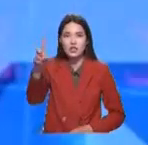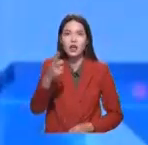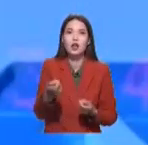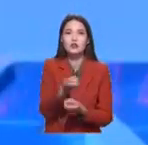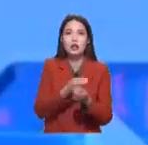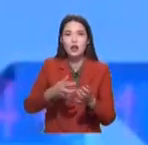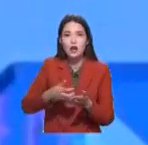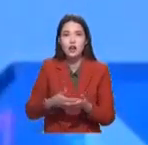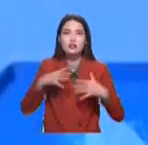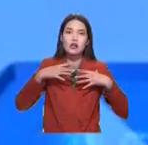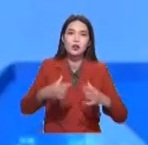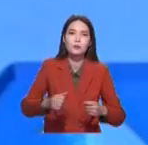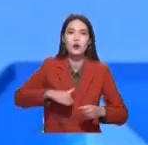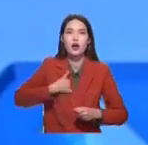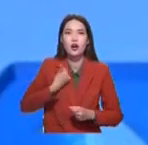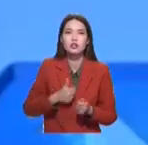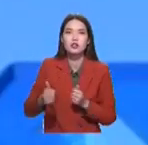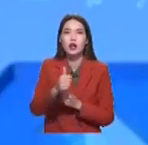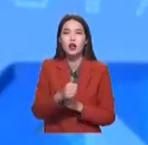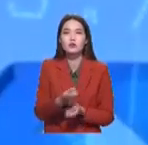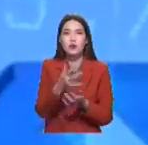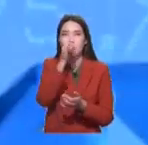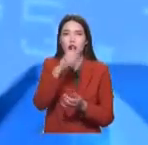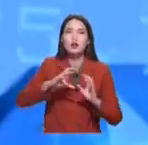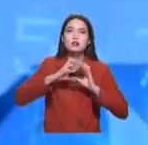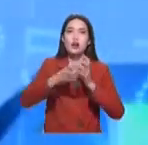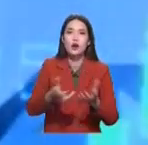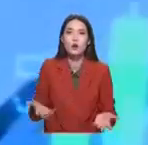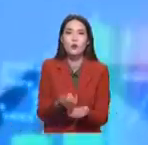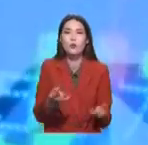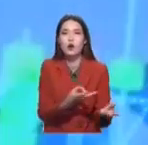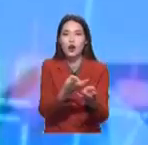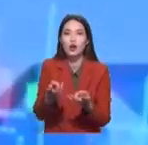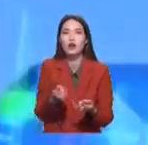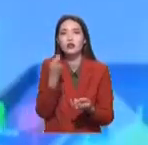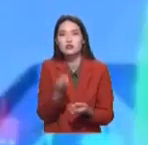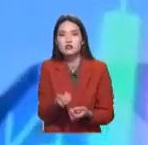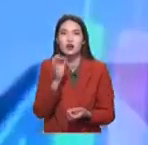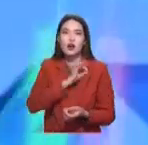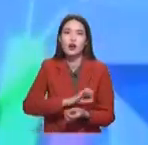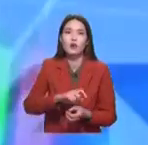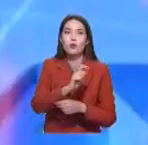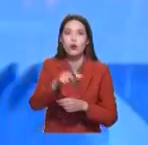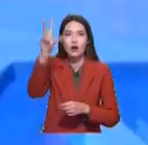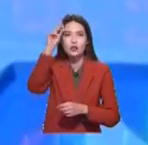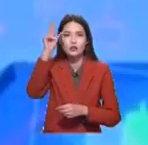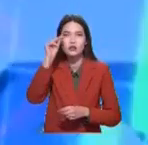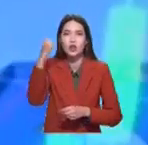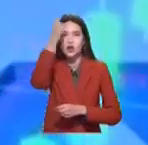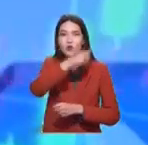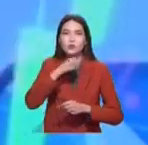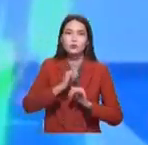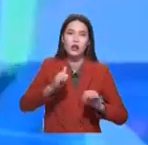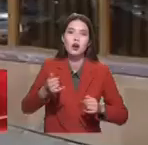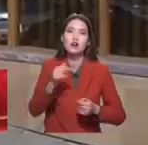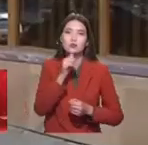бай деп мақтанғанда алдымызға жан салмаймыз. Бірақ әлеуметтік қолдауды қажет ететін аз қамтылған халық саны жыл санап артып жатқан жасырын